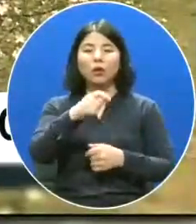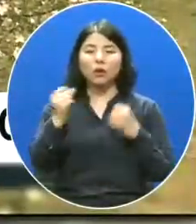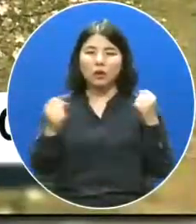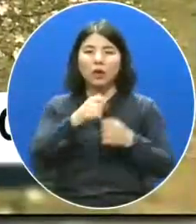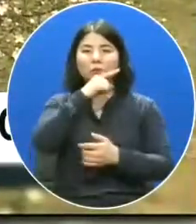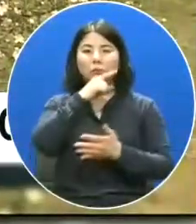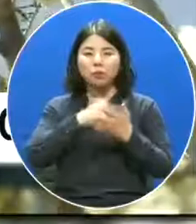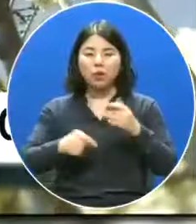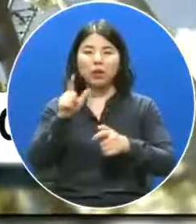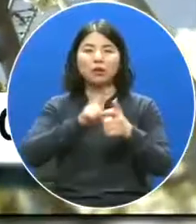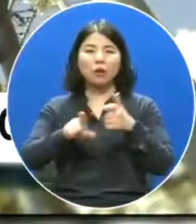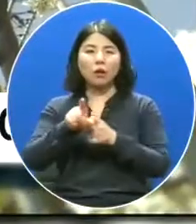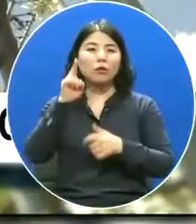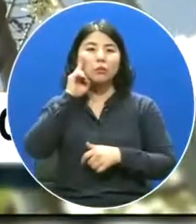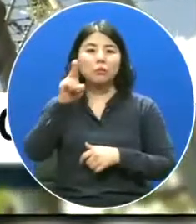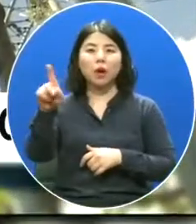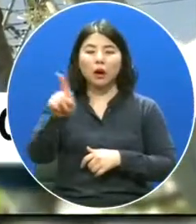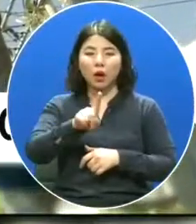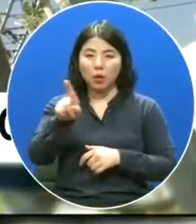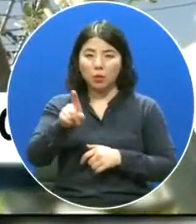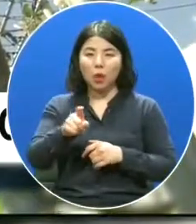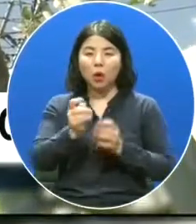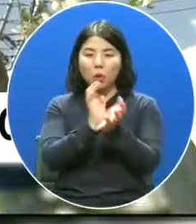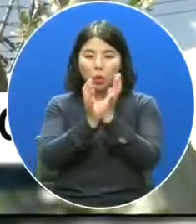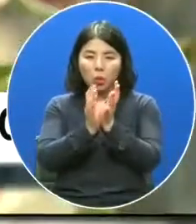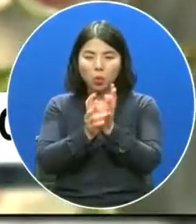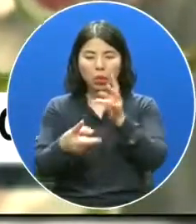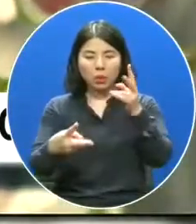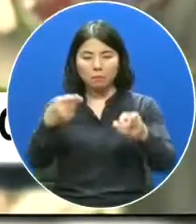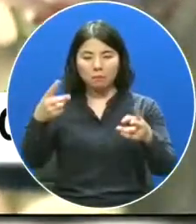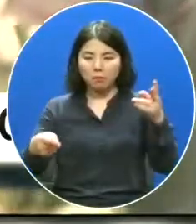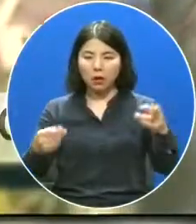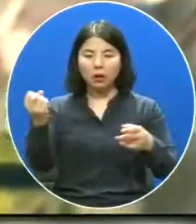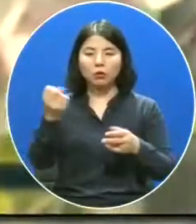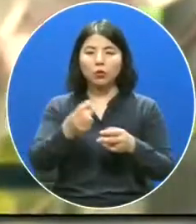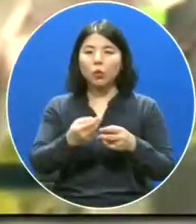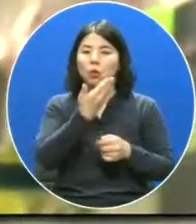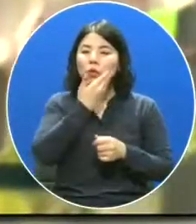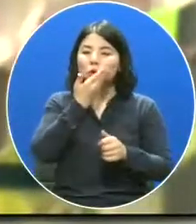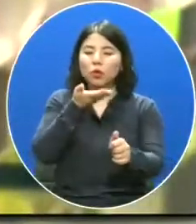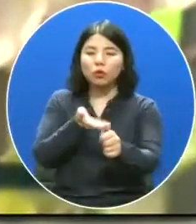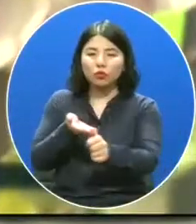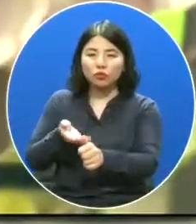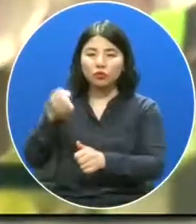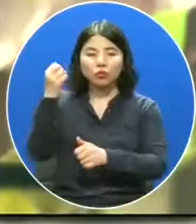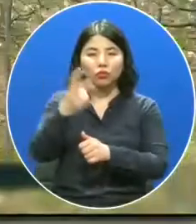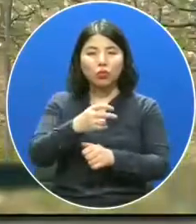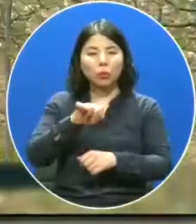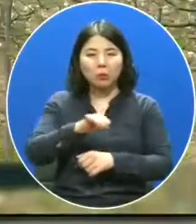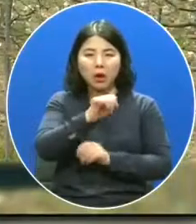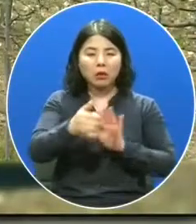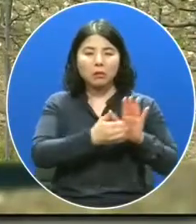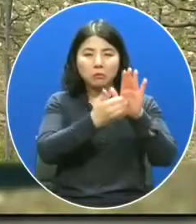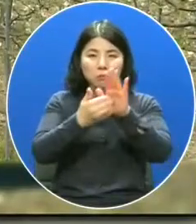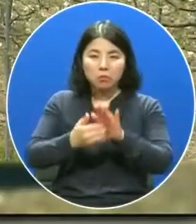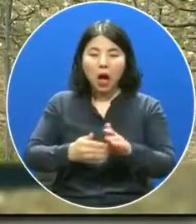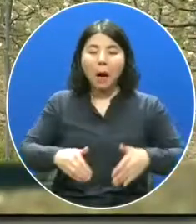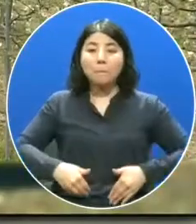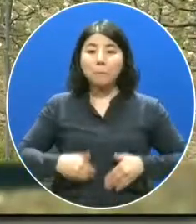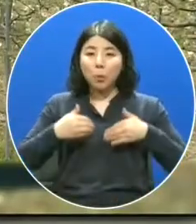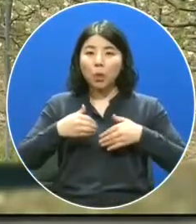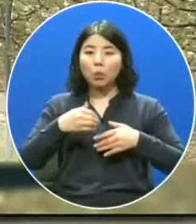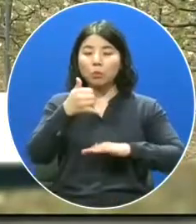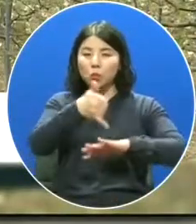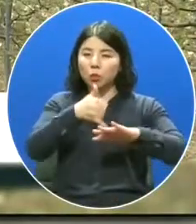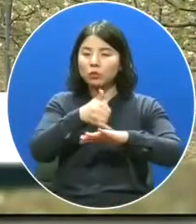피해 못지않게 심각한 점은 꽃을 솎아주고 비료를 뿌리고 병충해를 방지하는 이지음의 봄농사를